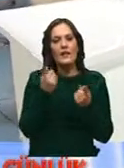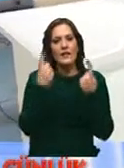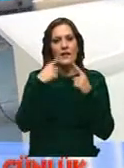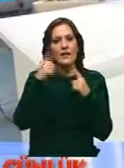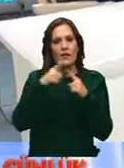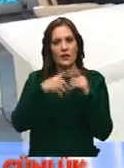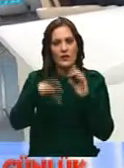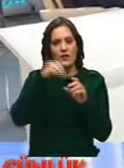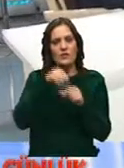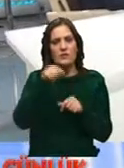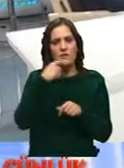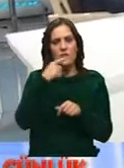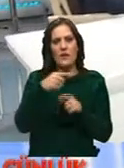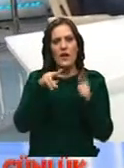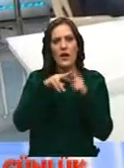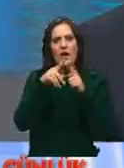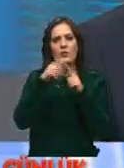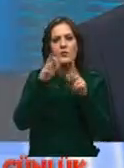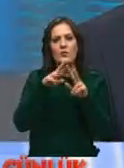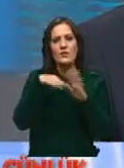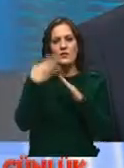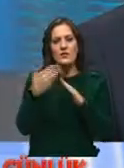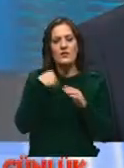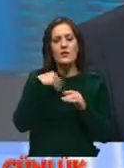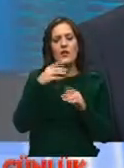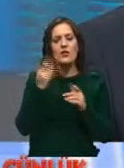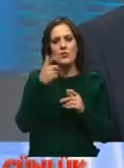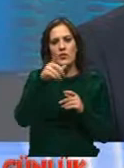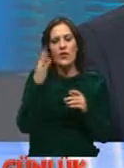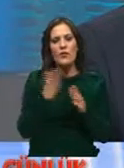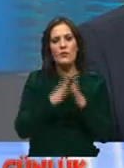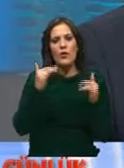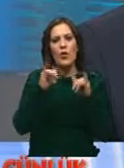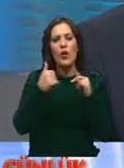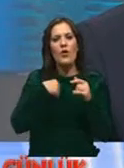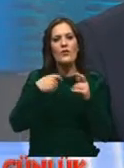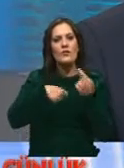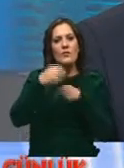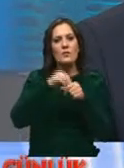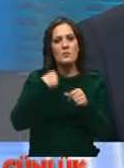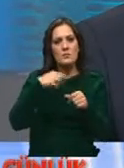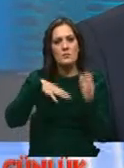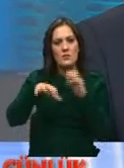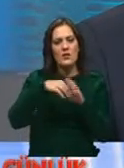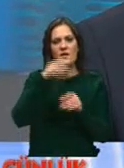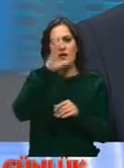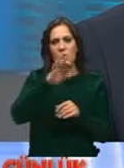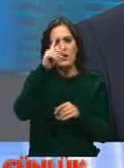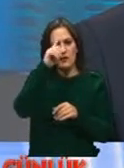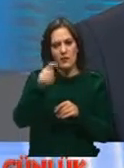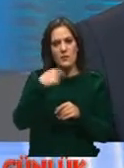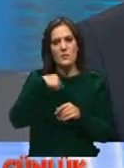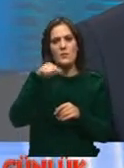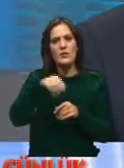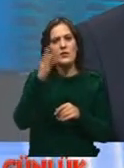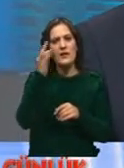teknokenti, şöyle diyelim. Atom dışında da Türkiye'nin en büyük oyun firmaları bizim bölgemizde. Evet. Yani kime danışıyorlar? İşte